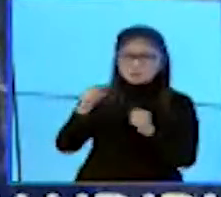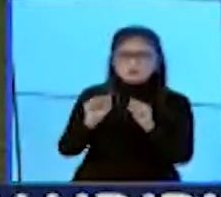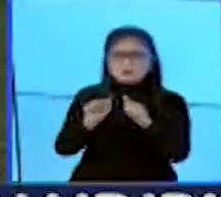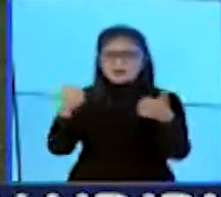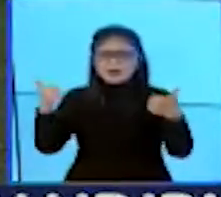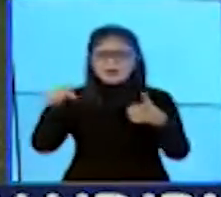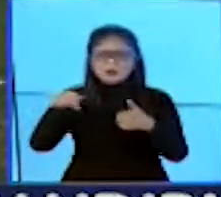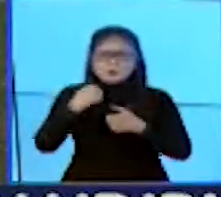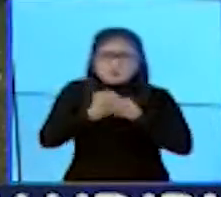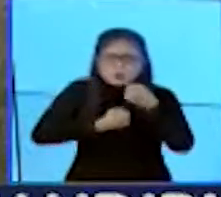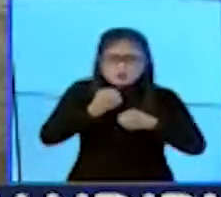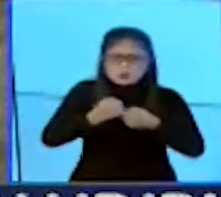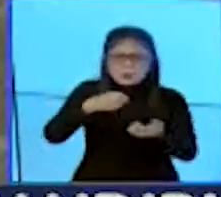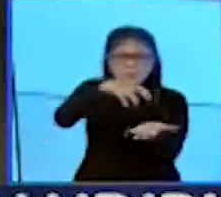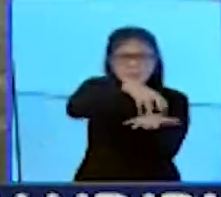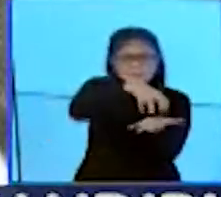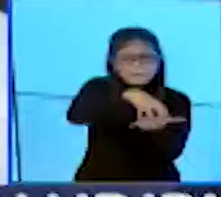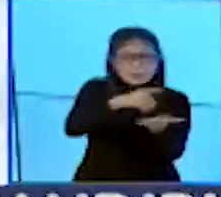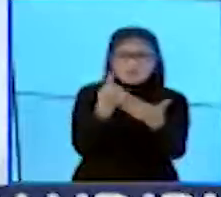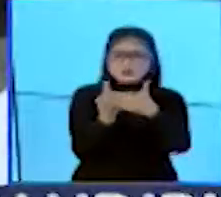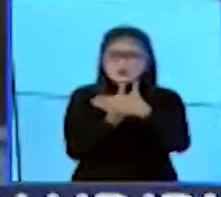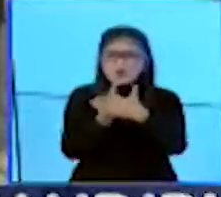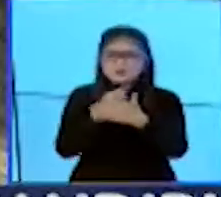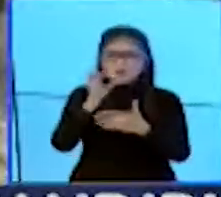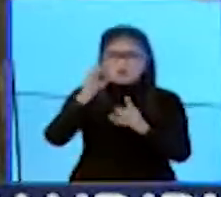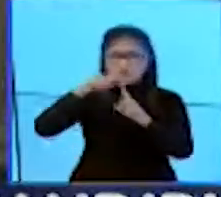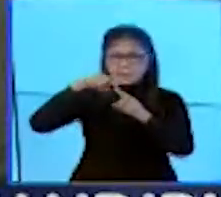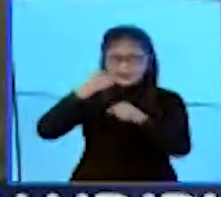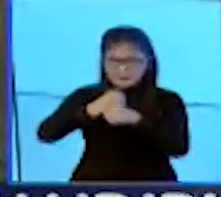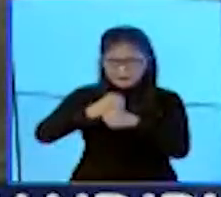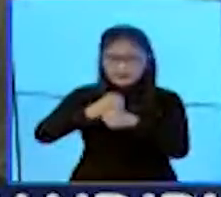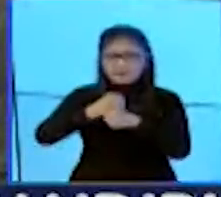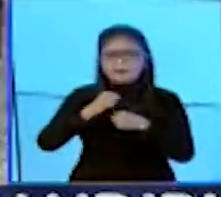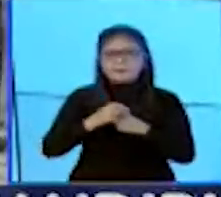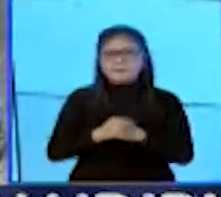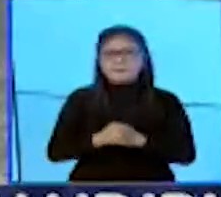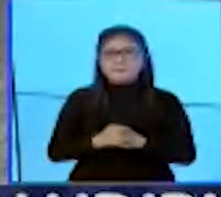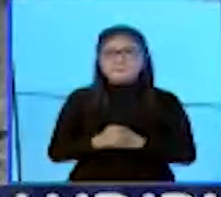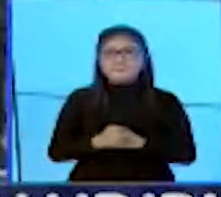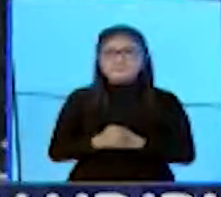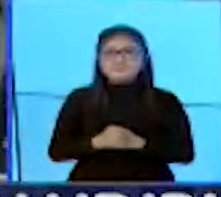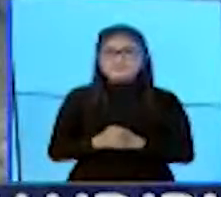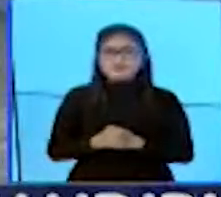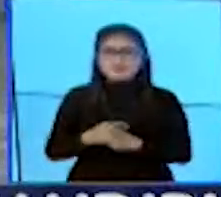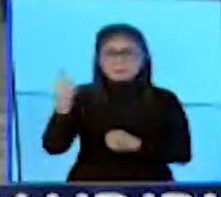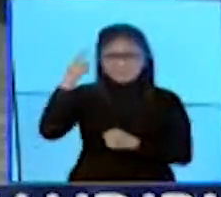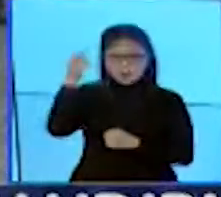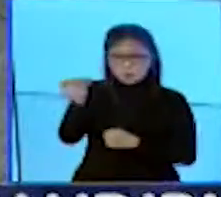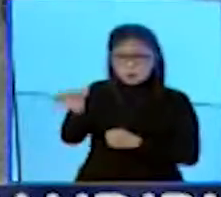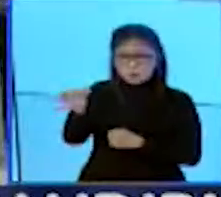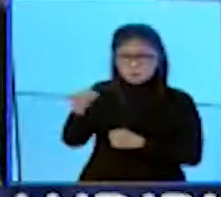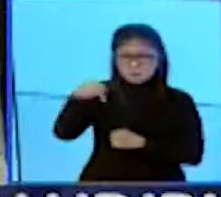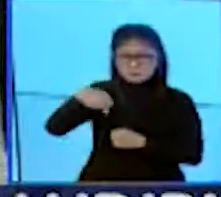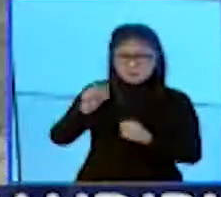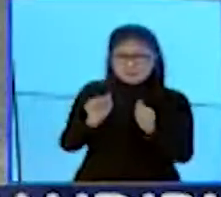pasien positif COVID-19 dengan status orang tanpa gejala atau OTG. Pemkab menyiapkan dua hotel